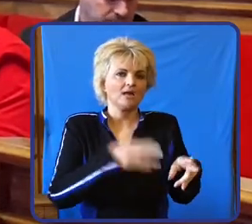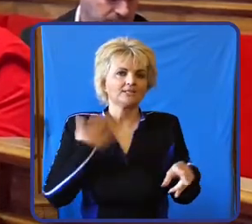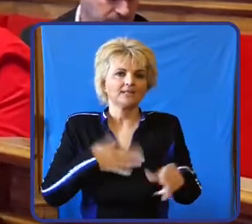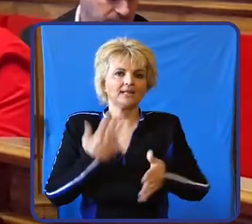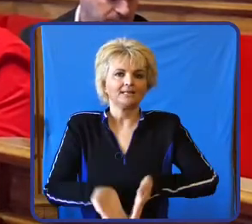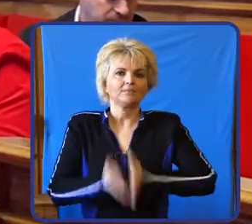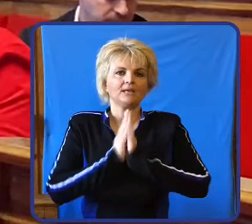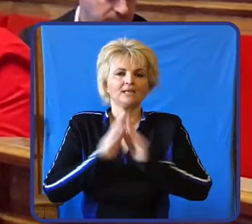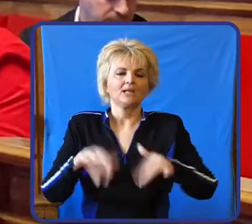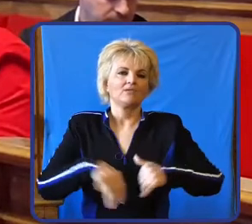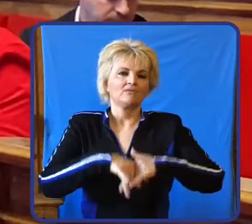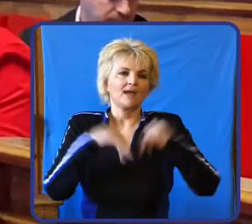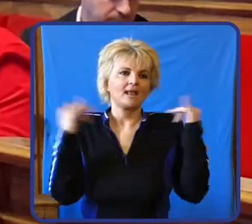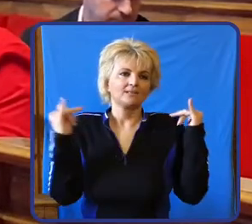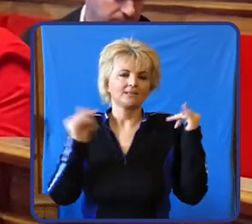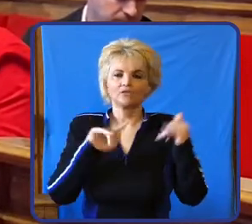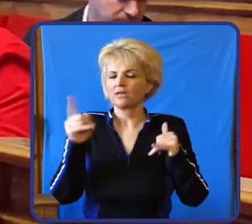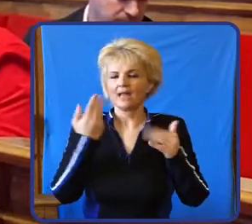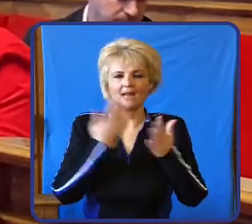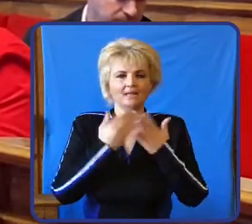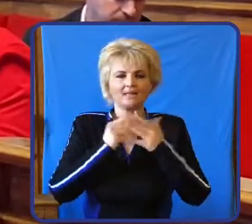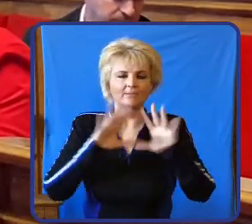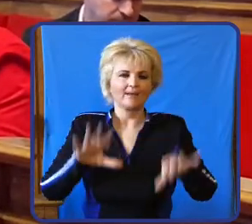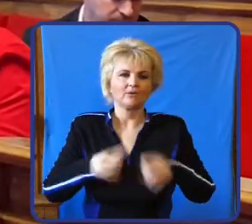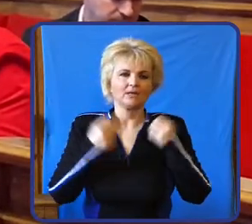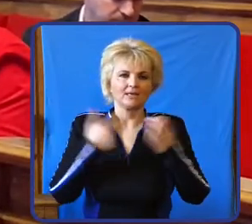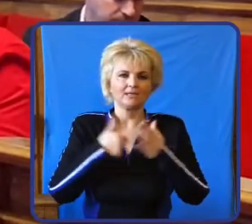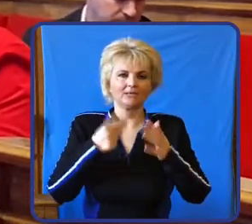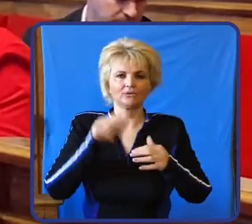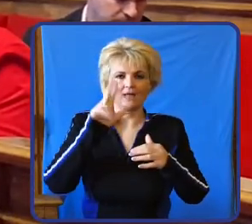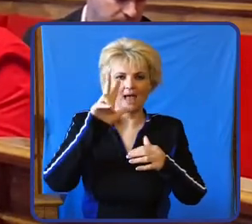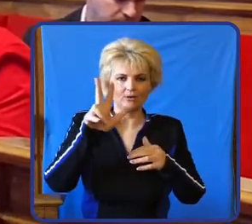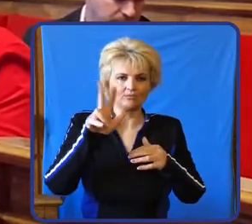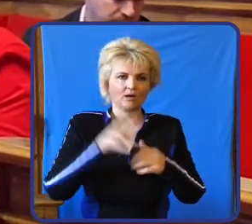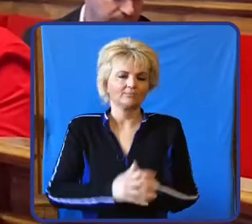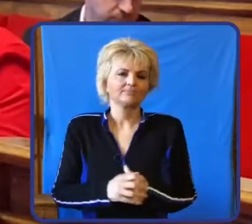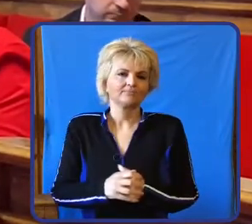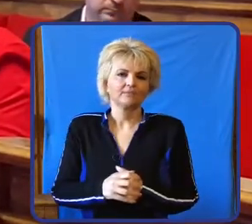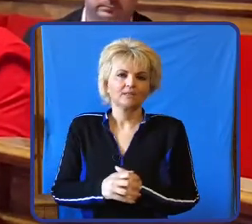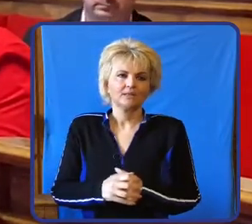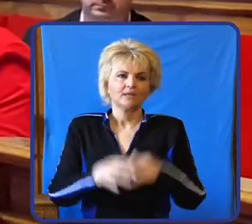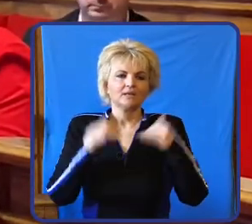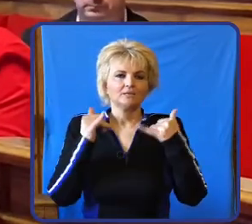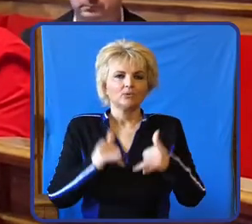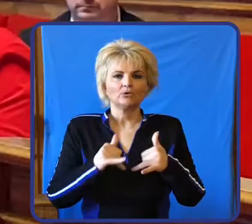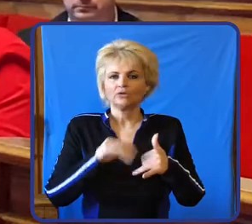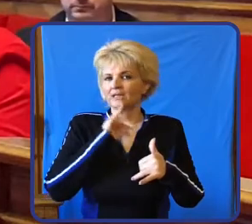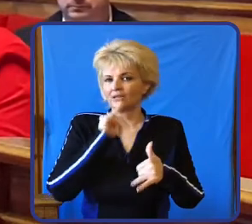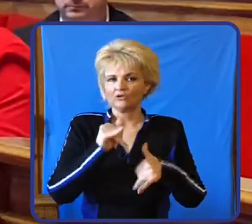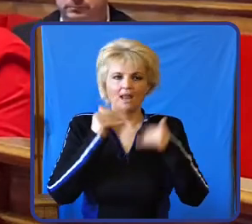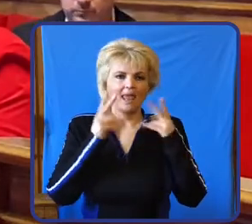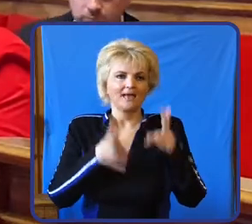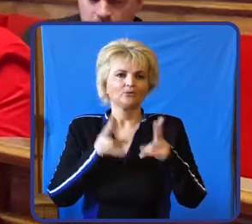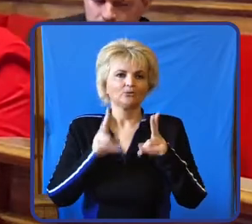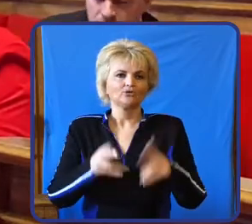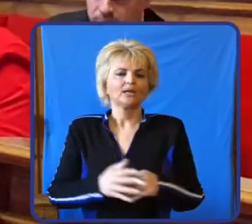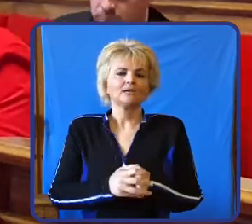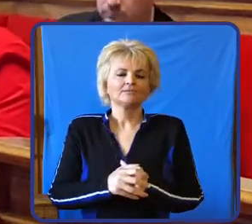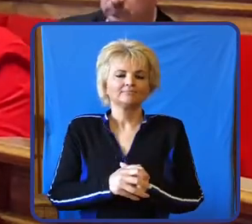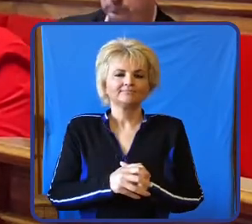ezek a fejlesztések ne legyenek megvalósítva 2023-ban. Úgy gondolom, hogy jelen pillanatban erre nincs mód,